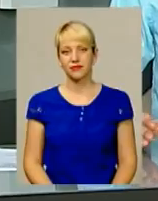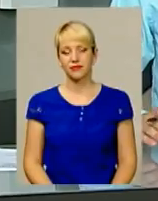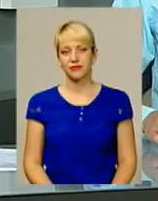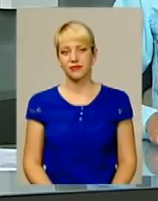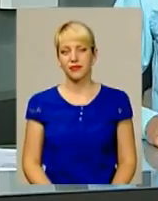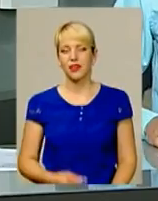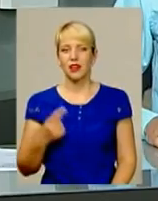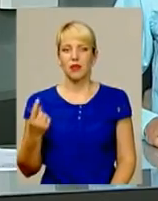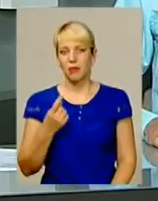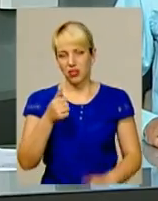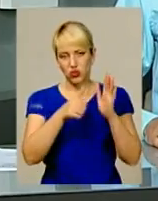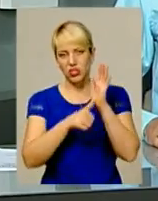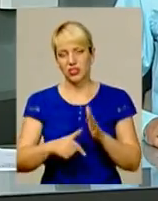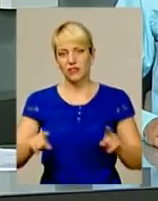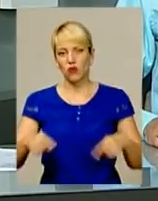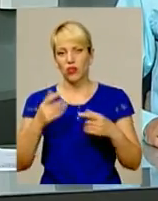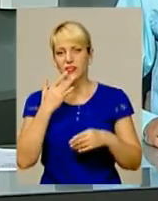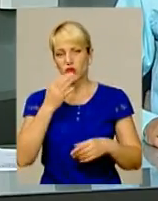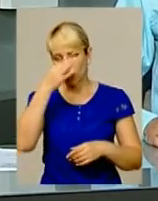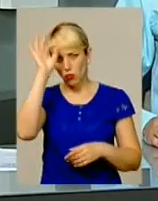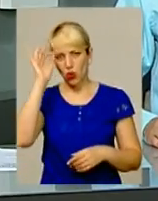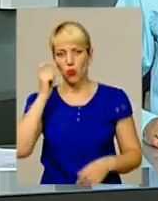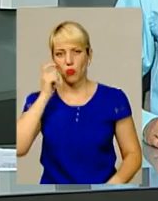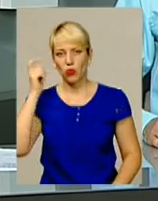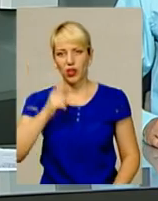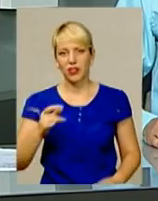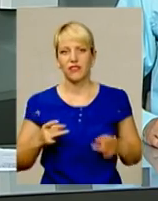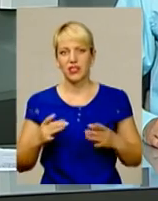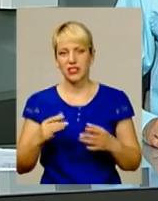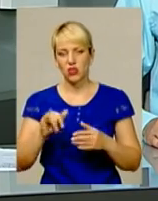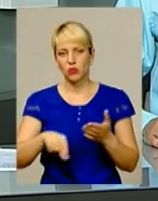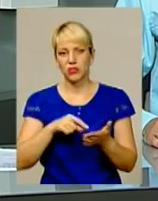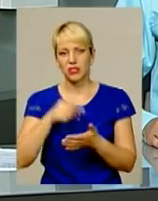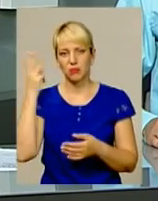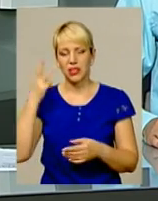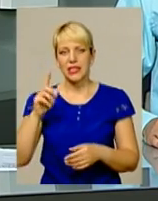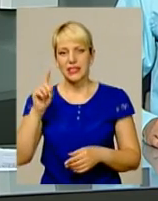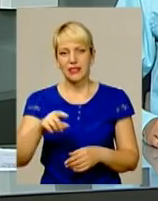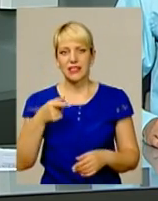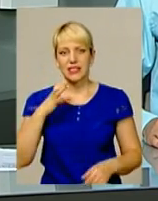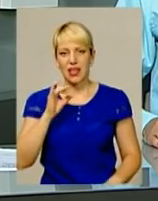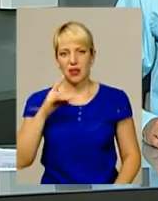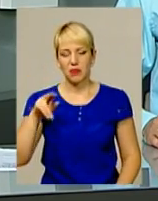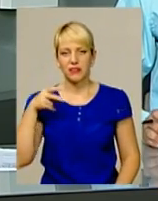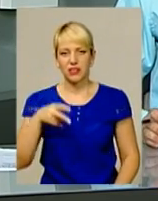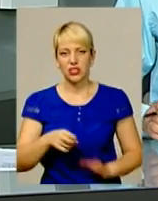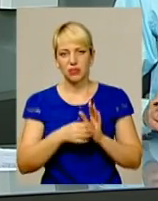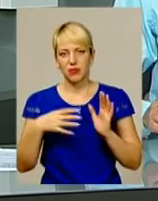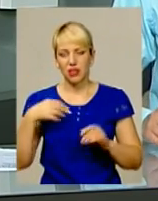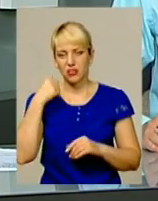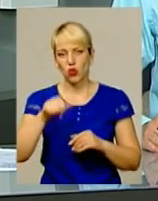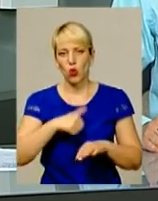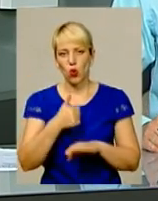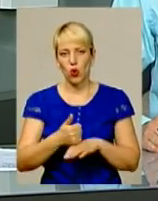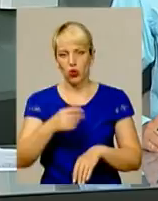Першу річницю створення Національної поліції України відзначили у Хмельницькому. Саме у серпні 2015-го головні